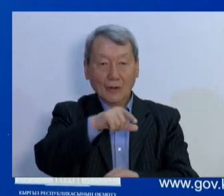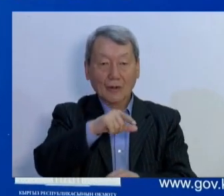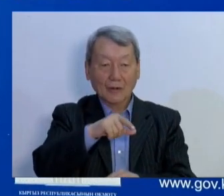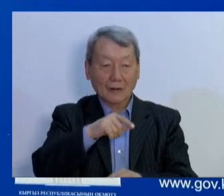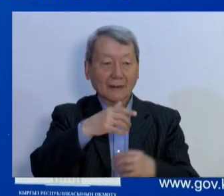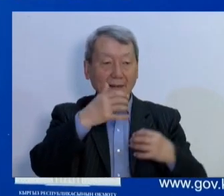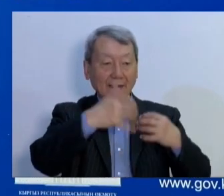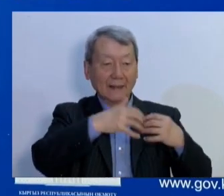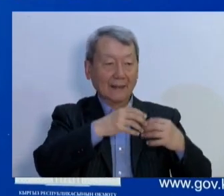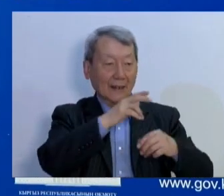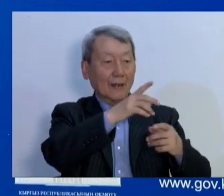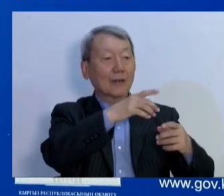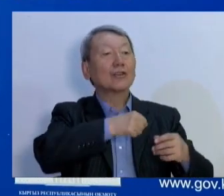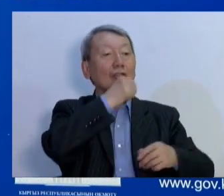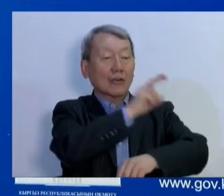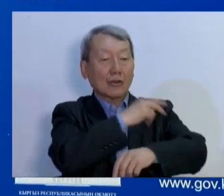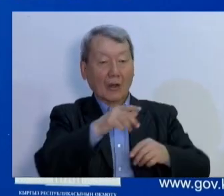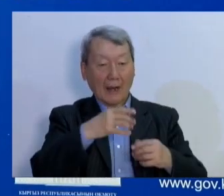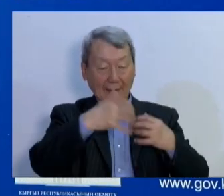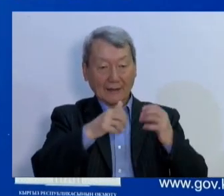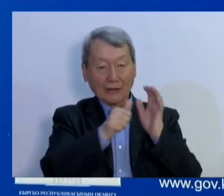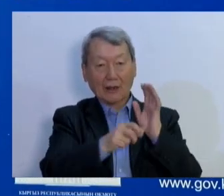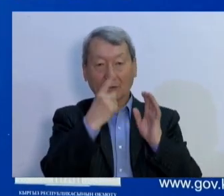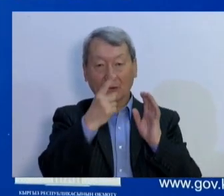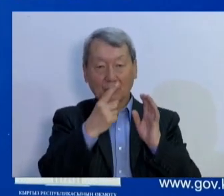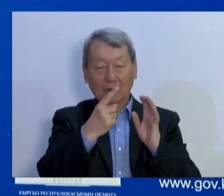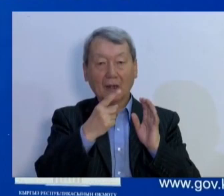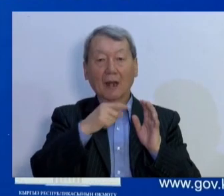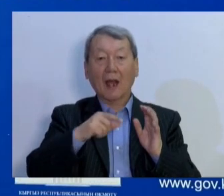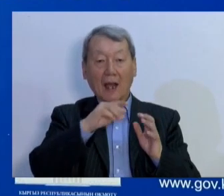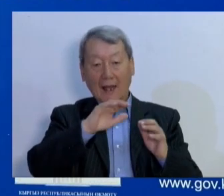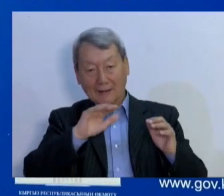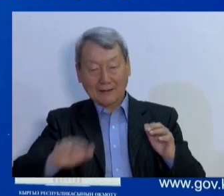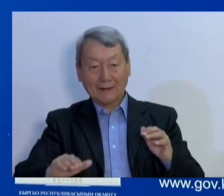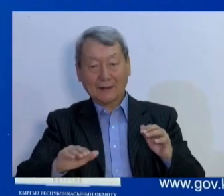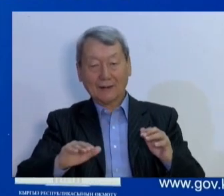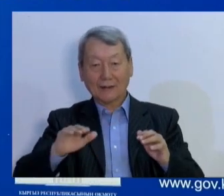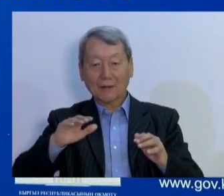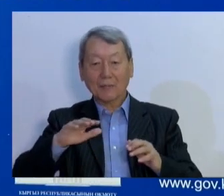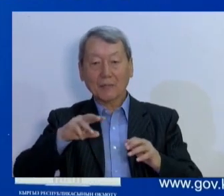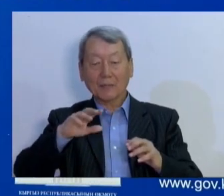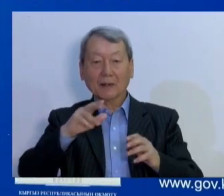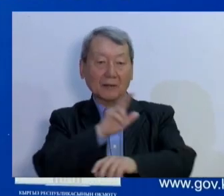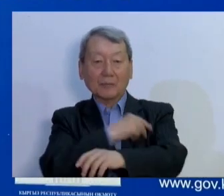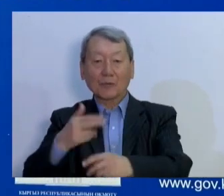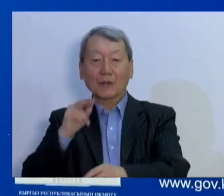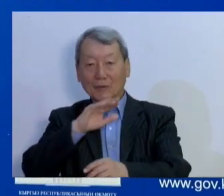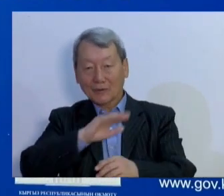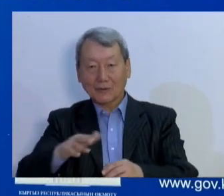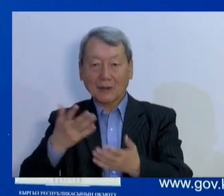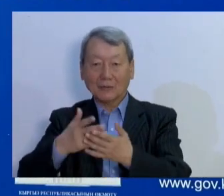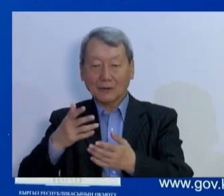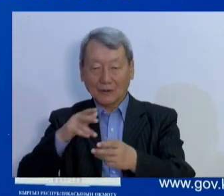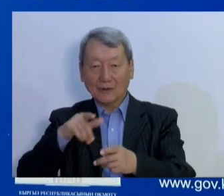биздин медициналык персоналдын арасында 61 учуру. Жанакындай биздин кичүү медициналык